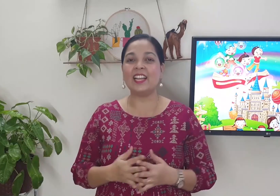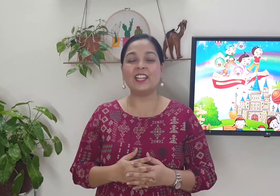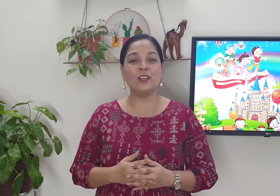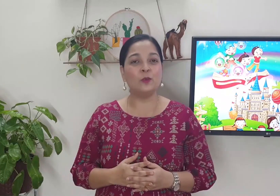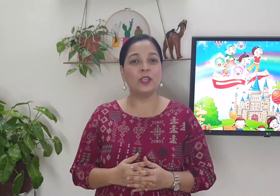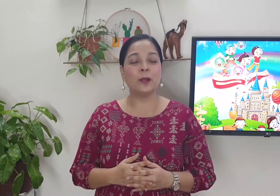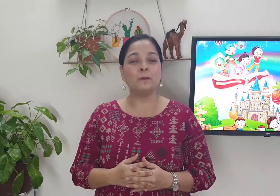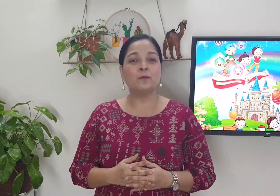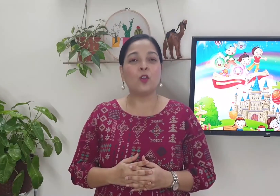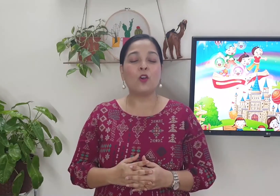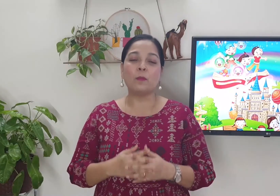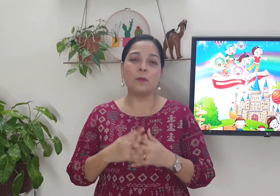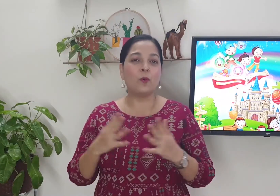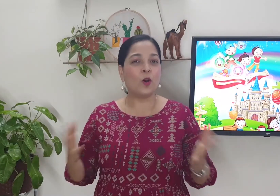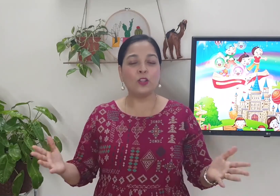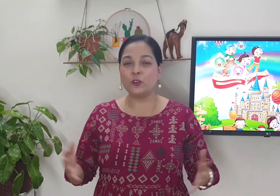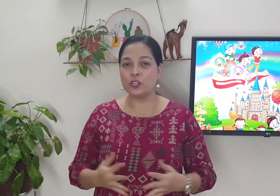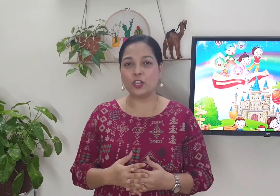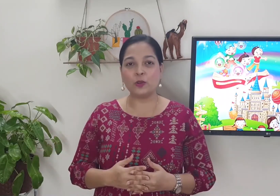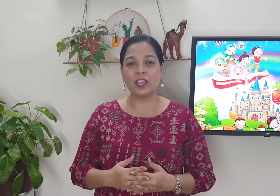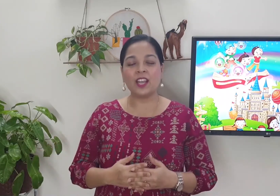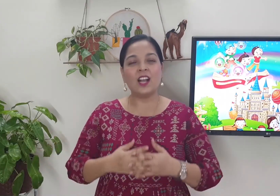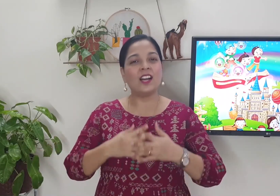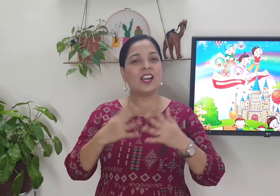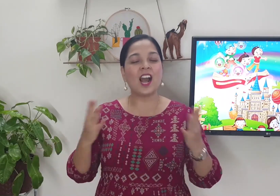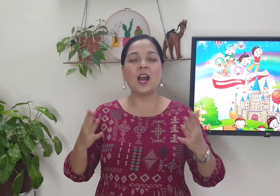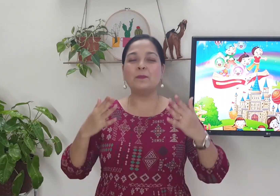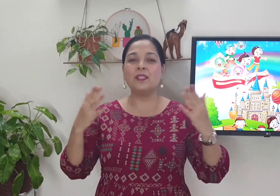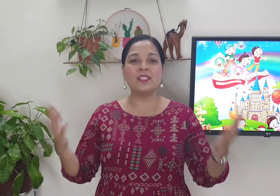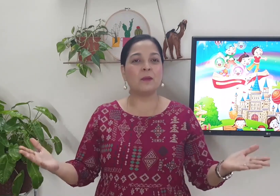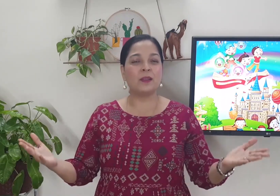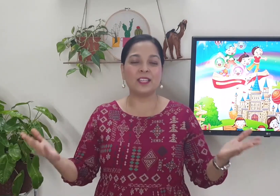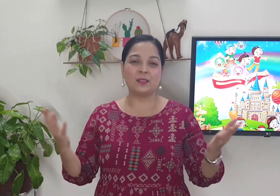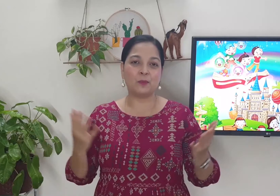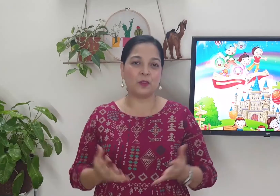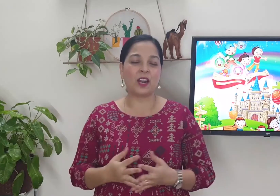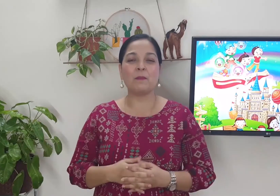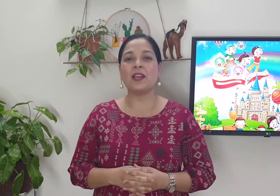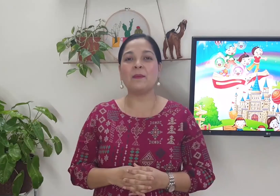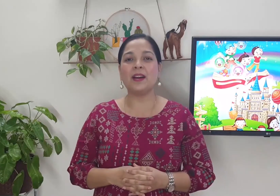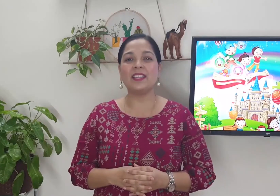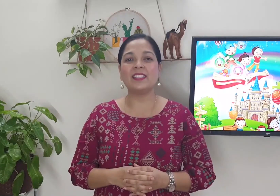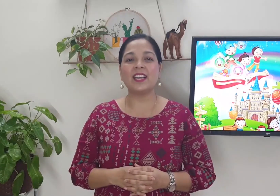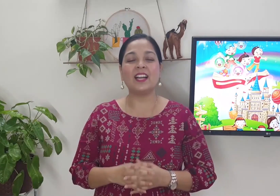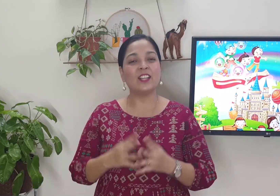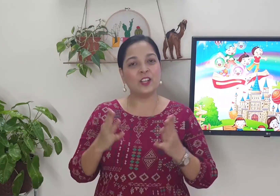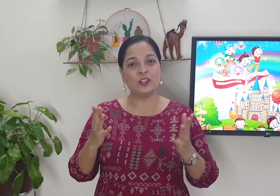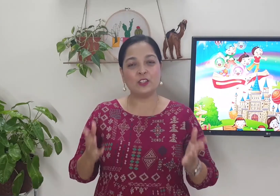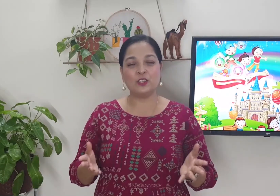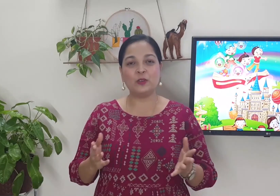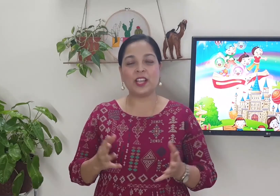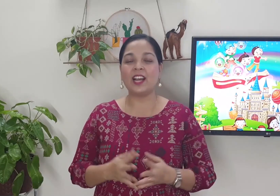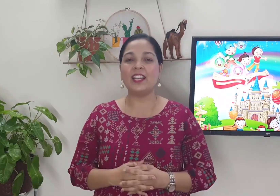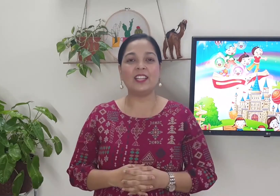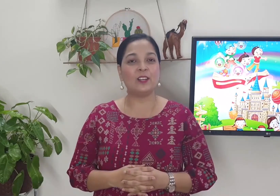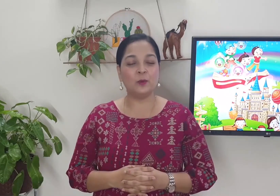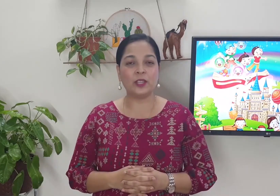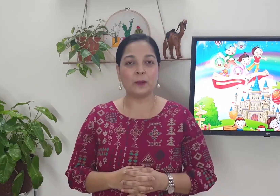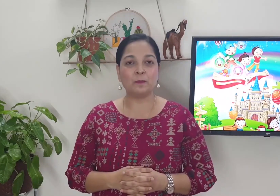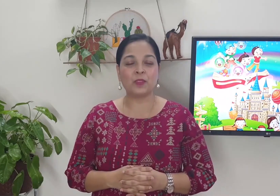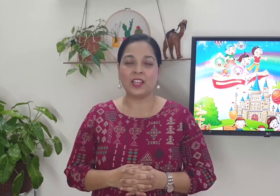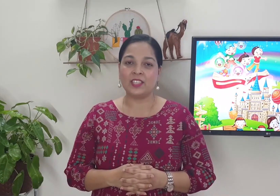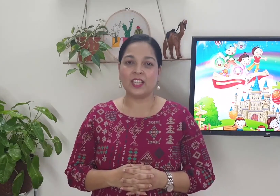हिस्सा घेऊ शकता. आणि आम्हाला खूप खुशी होईल जर तुम्ही या कार्यक्रमामध्ये आमच्या सोबत जुळतील.